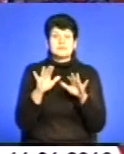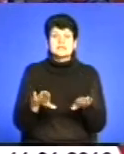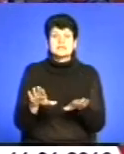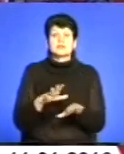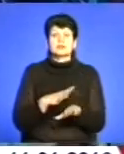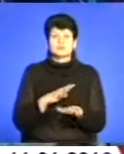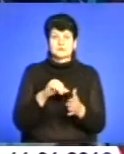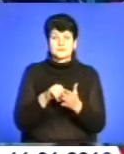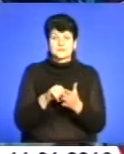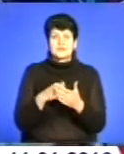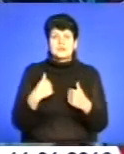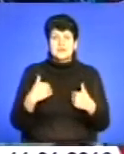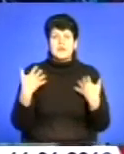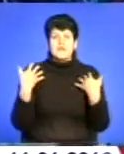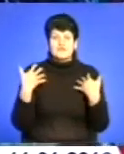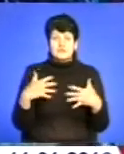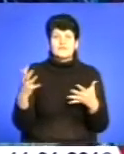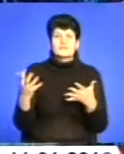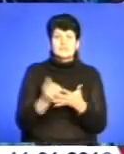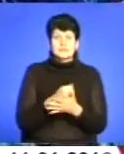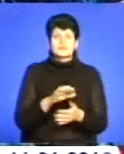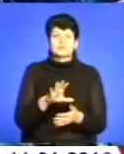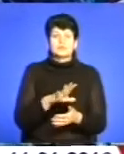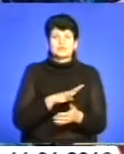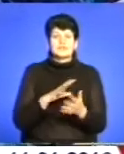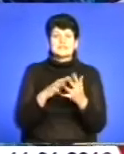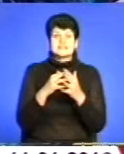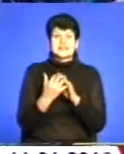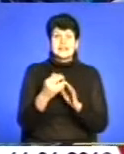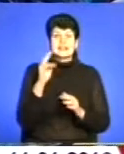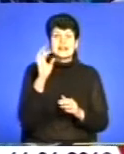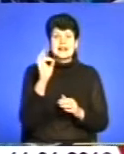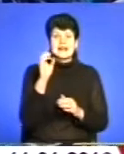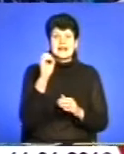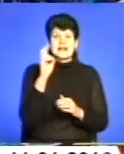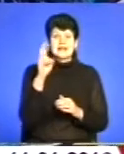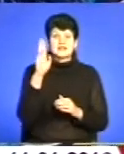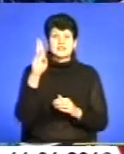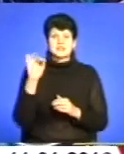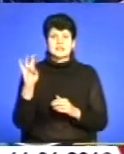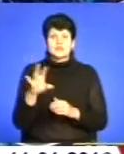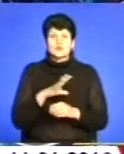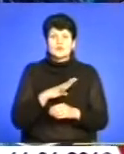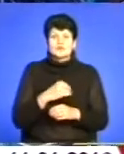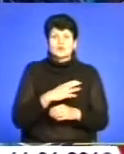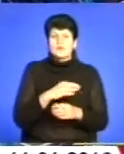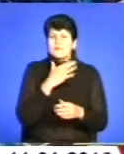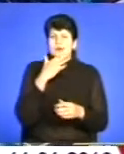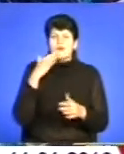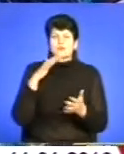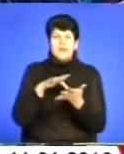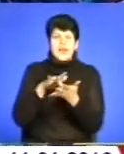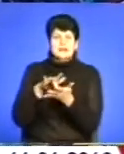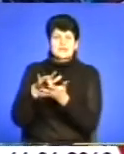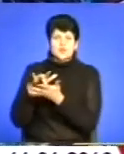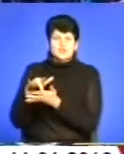побувати. Я вже встигла побувати у селі Рекшині. У нас було багато екскурсій.